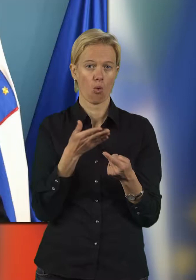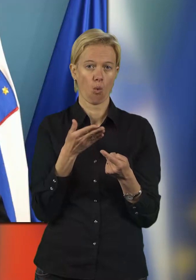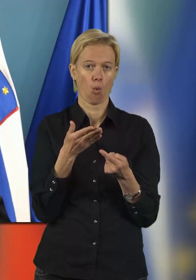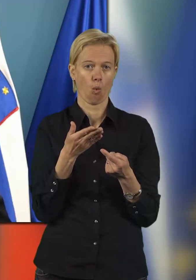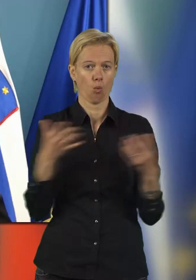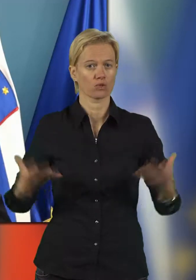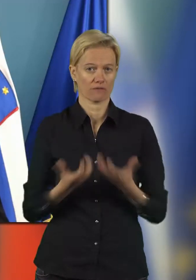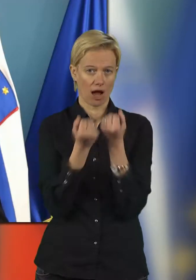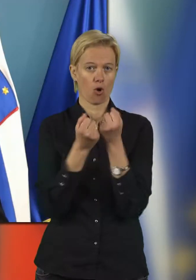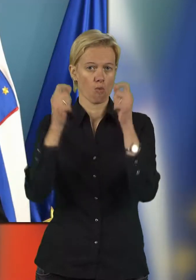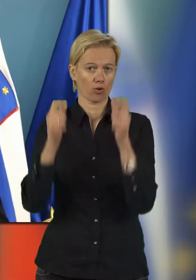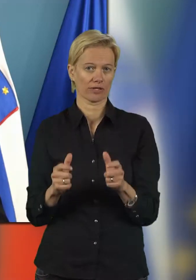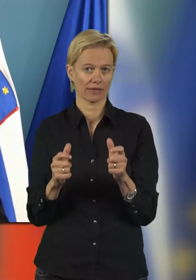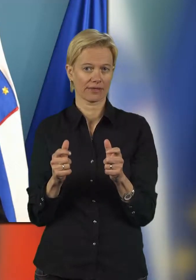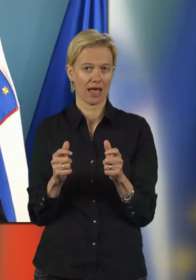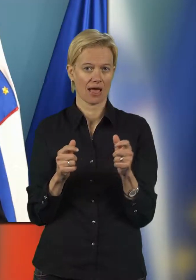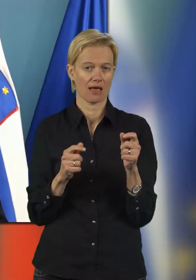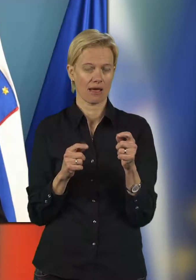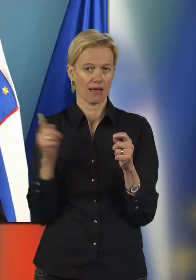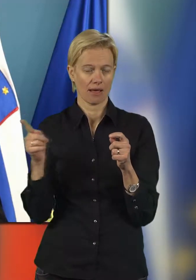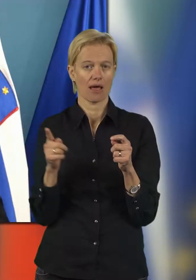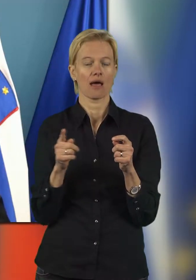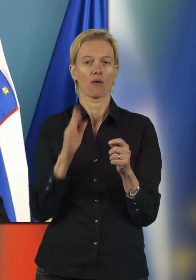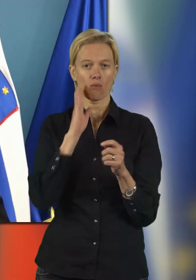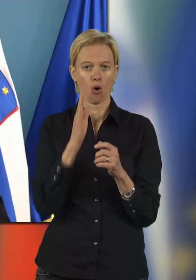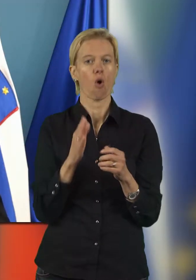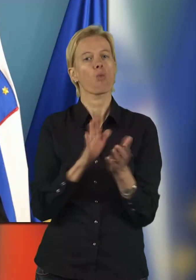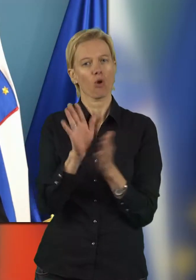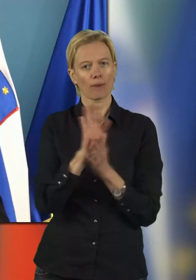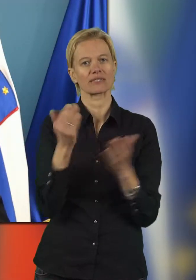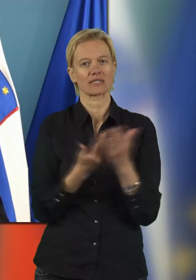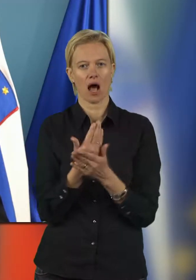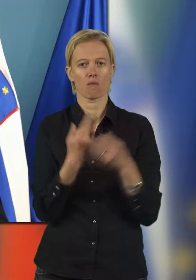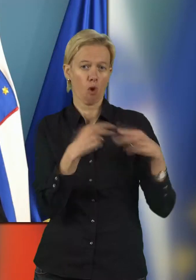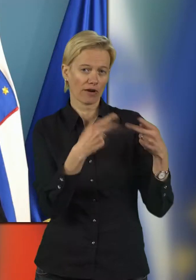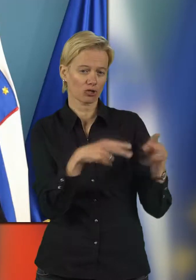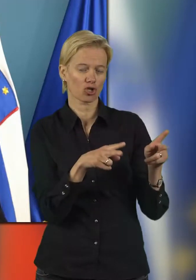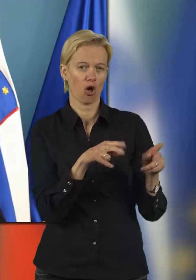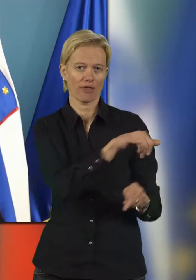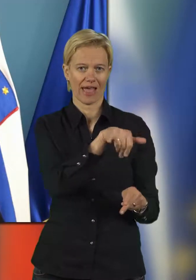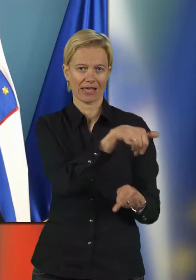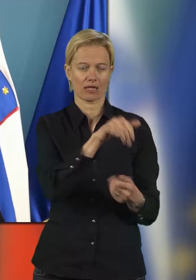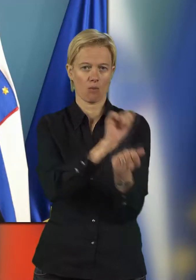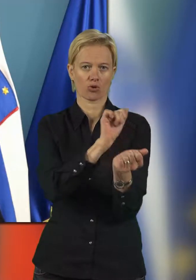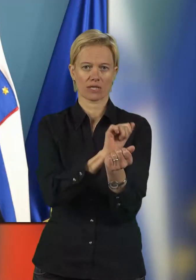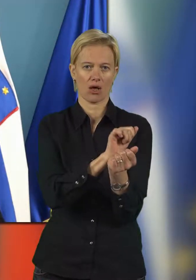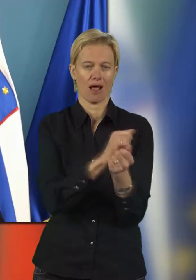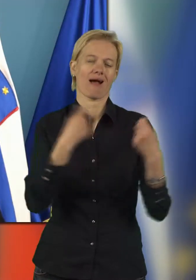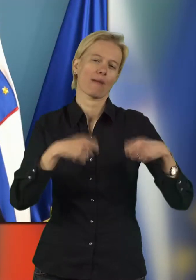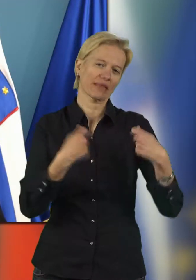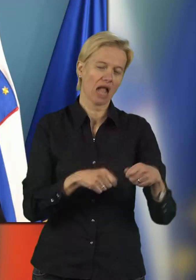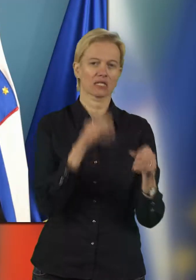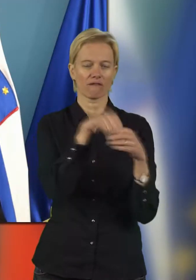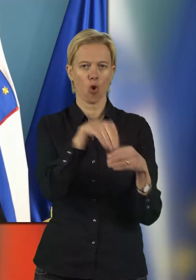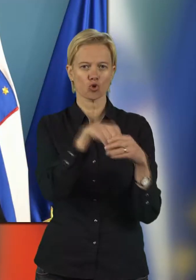potem bo ustvarjalo podjetje 2TK, pa bodo uporabljena za povračilo teh torej najetih posojil,